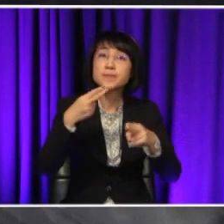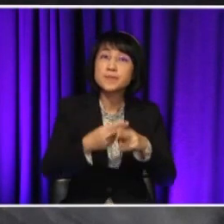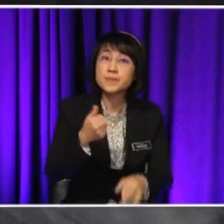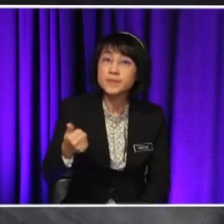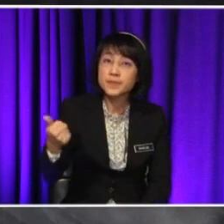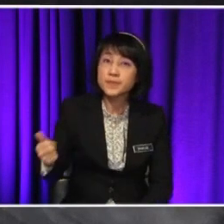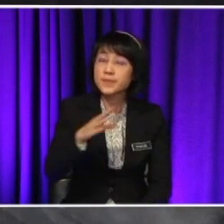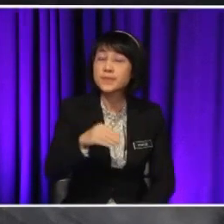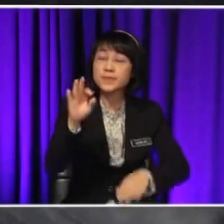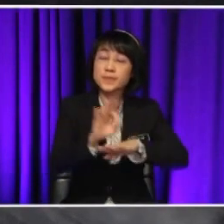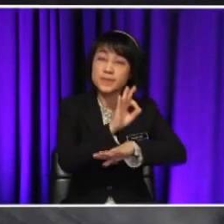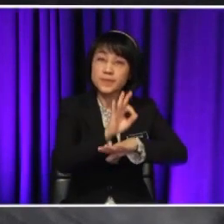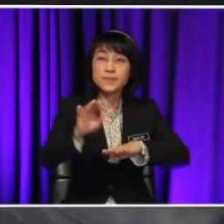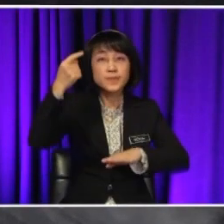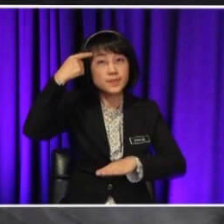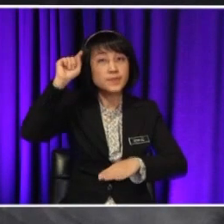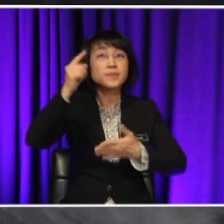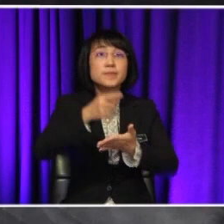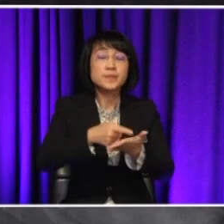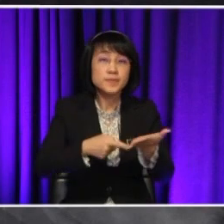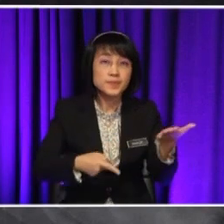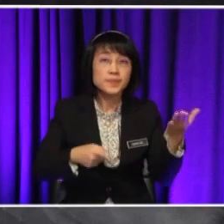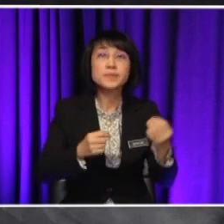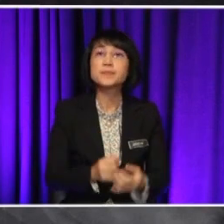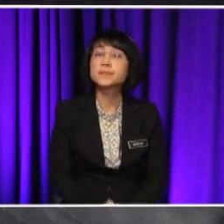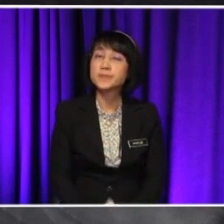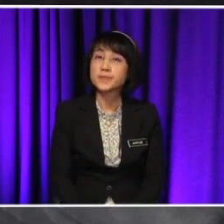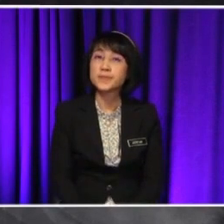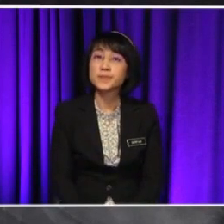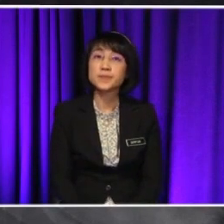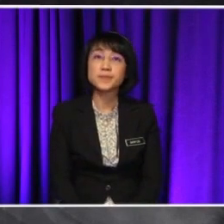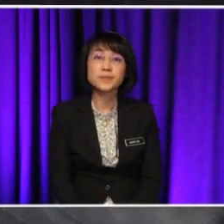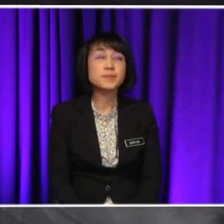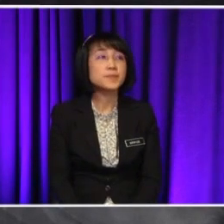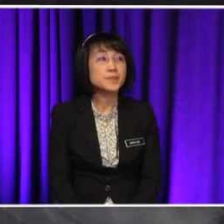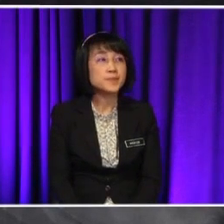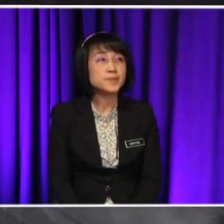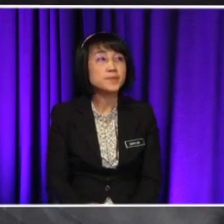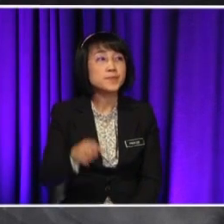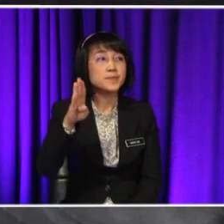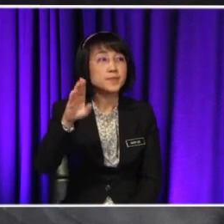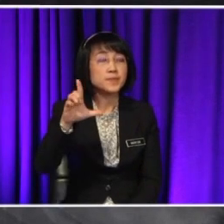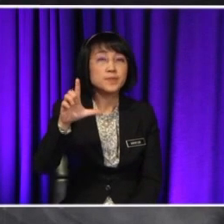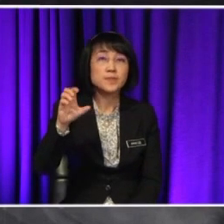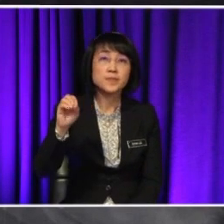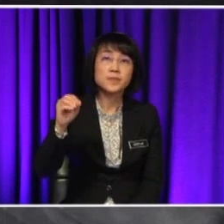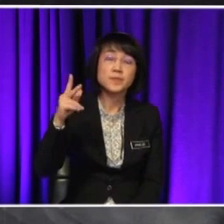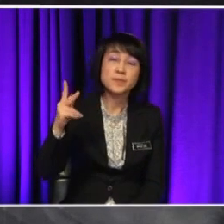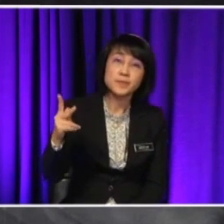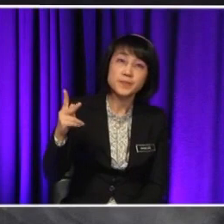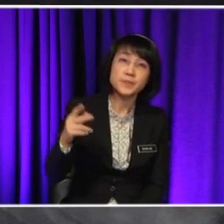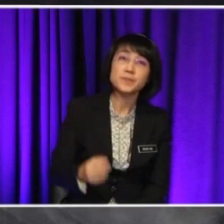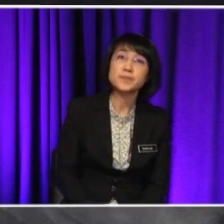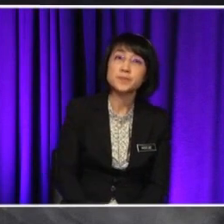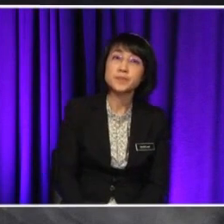dan fungsi dia untuk apa. Okey? Okey, contoh di sini. Blok atau sarang. Tujuan dia untuk menghasilkan batik blok. Dia